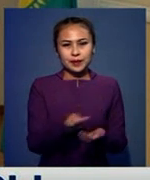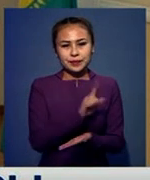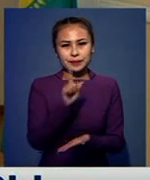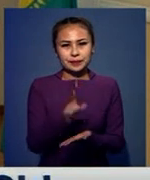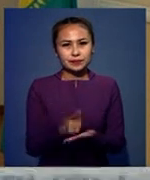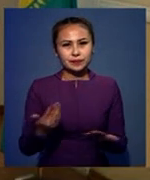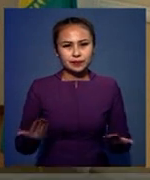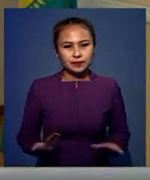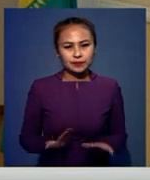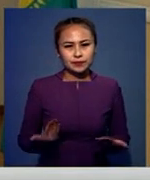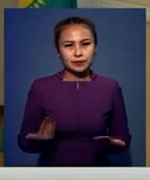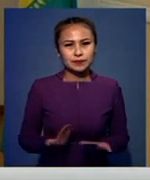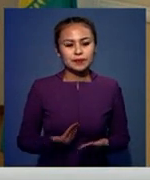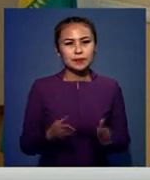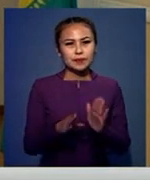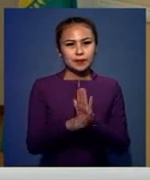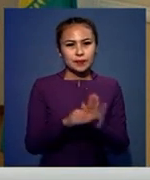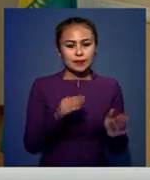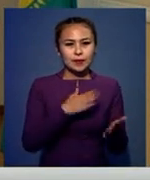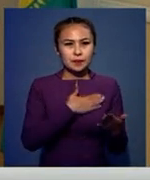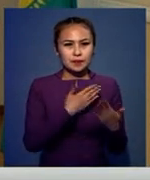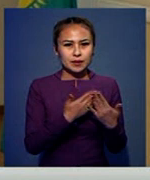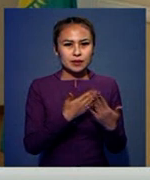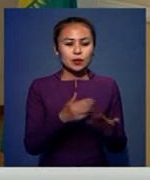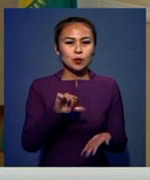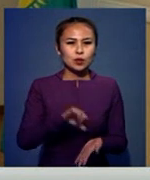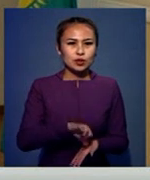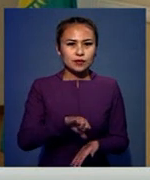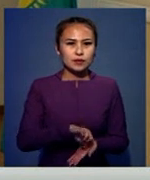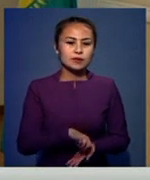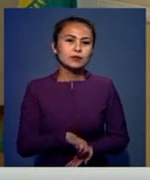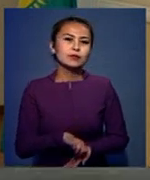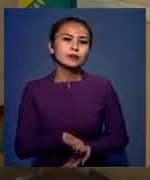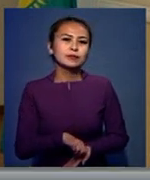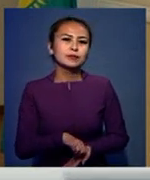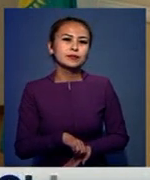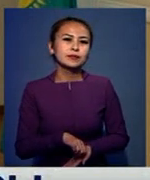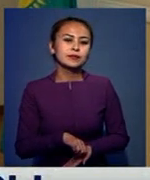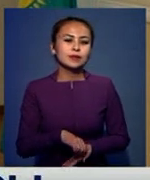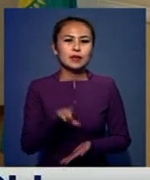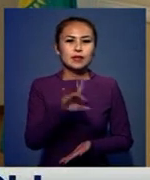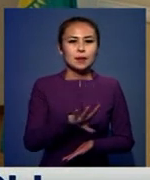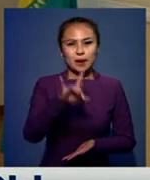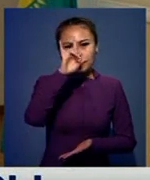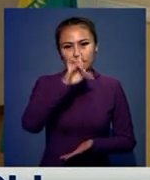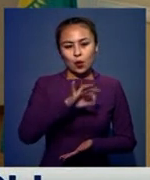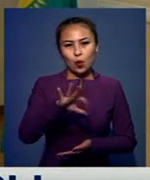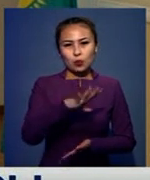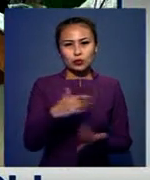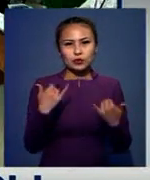өңір тұрғындары осынау саяси науқанға белсенді қатысып жатыр. Батыс Қазақстан облысында дәл қазіргі